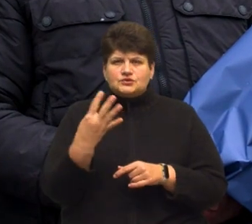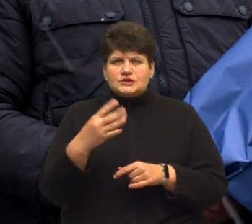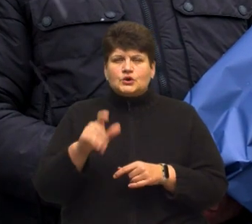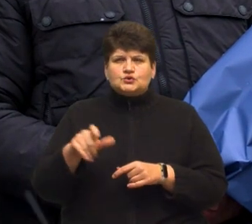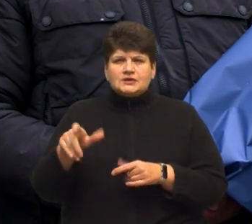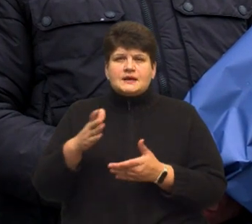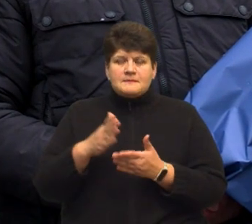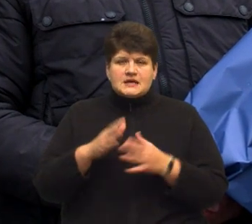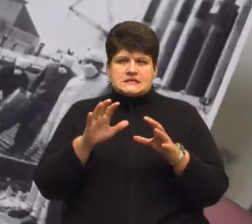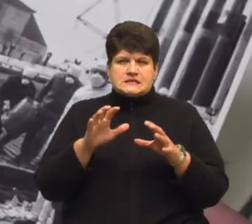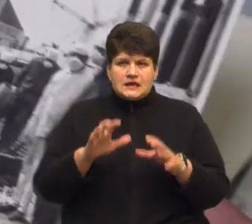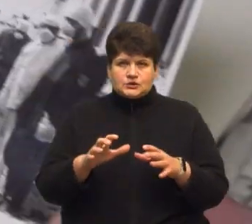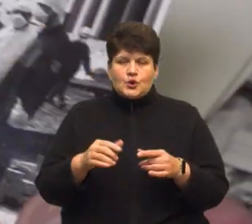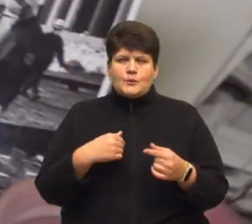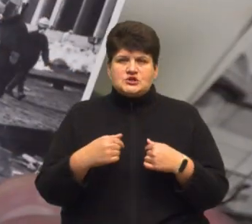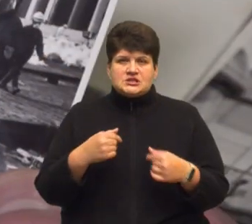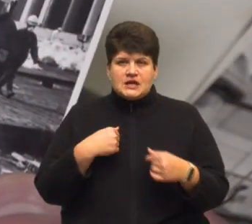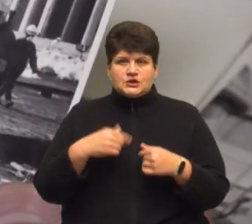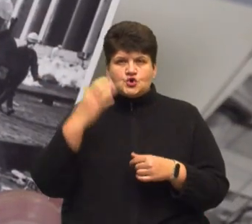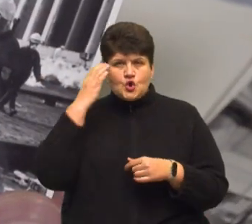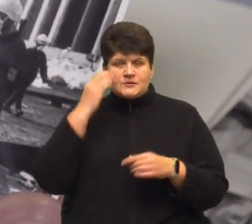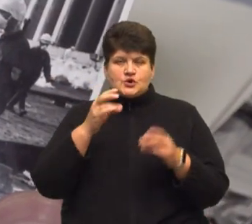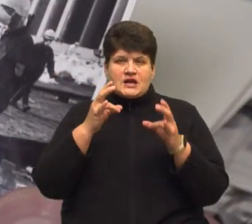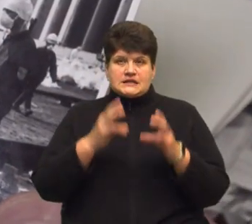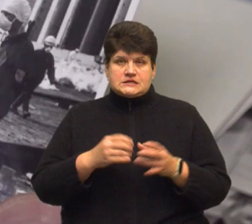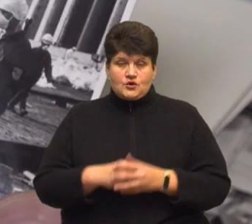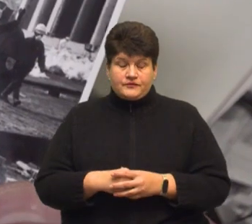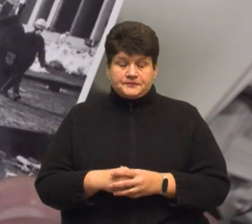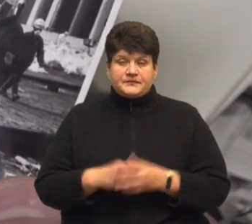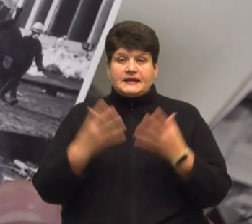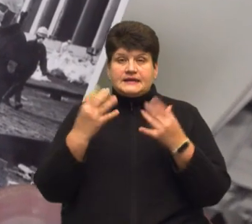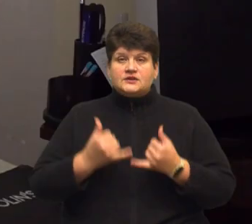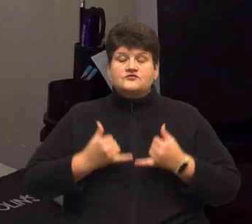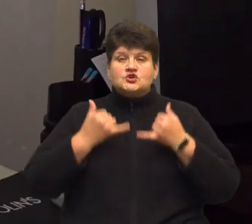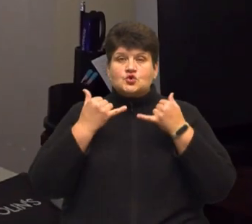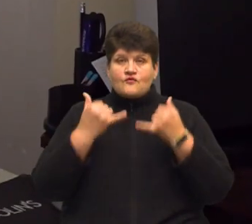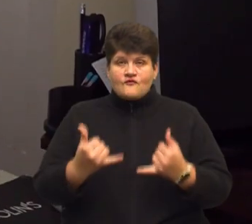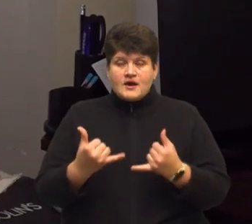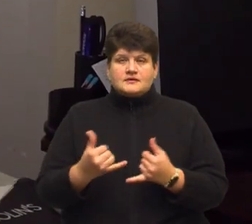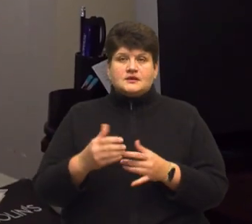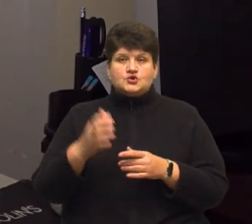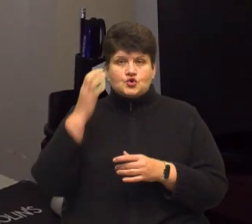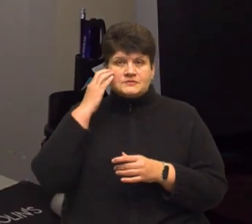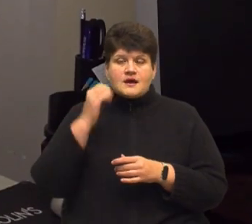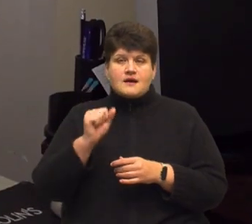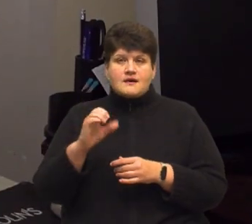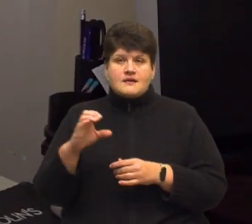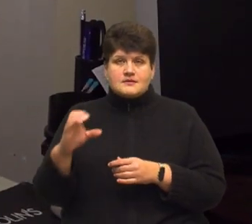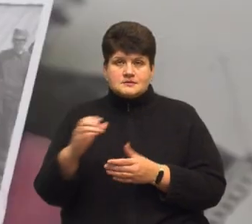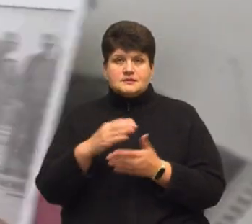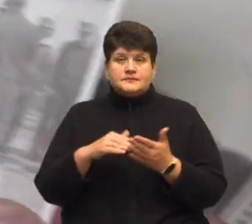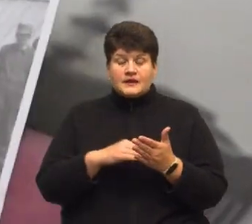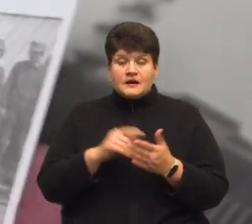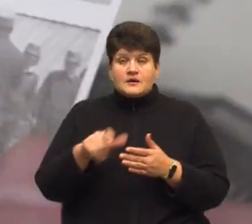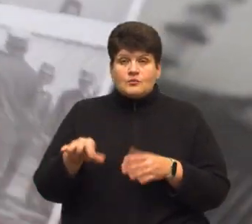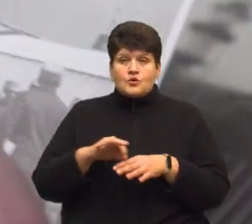статус страждалих від чорнобильської катастрофи день вшанування учасників ліквідації наслідків аварії на Чорнобильській атомній електростанції проводять